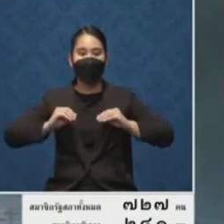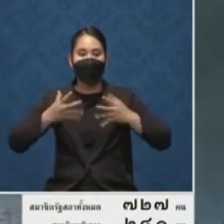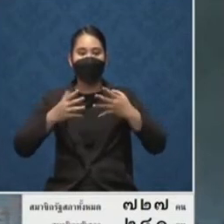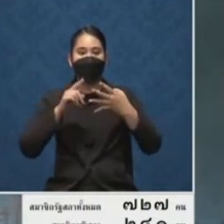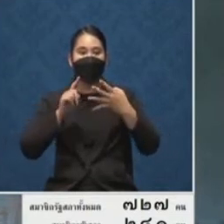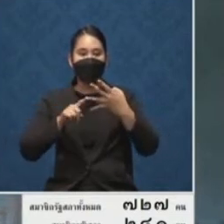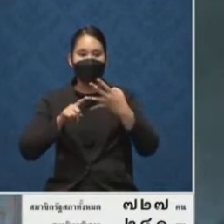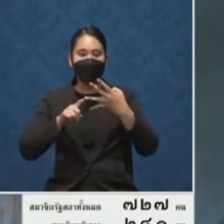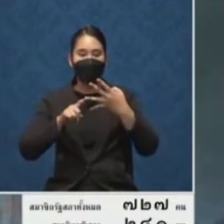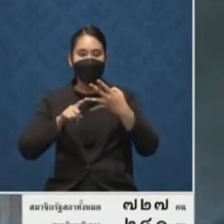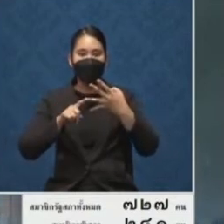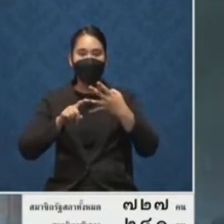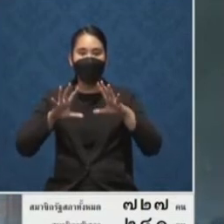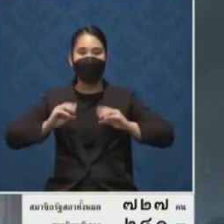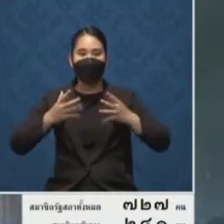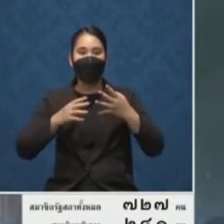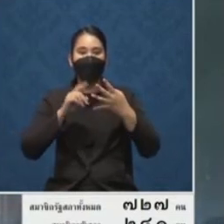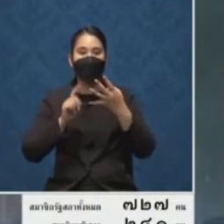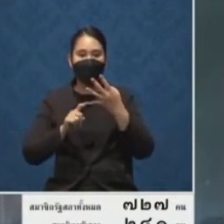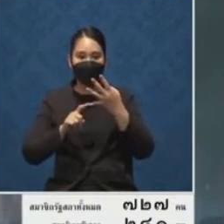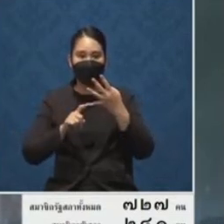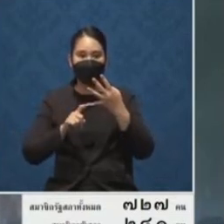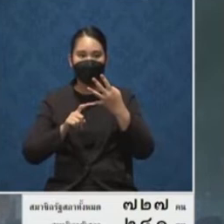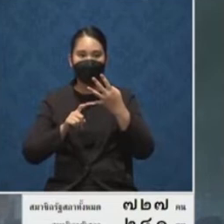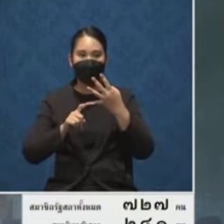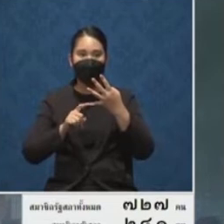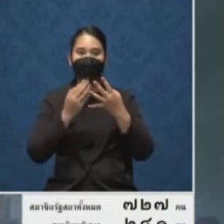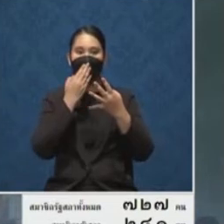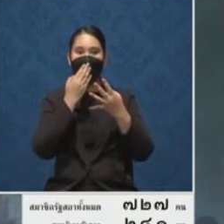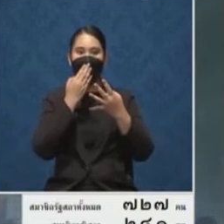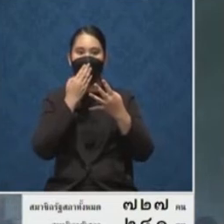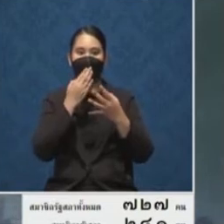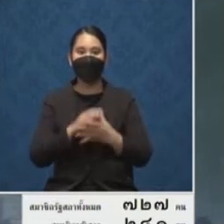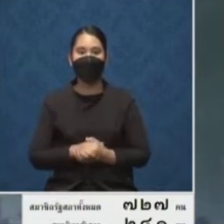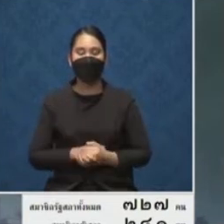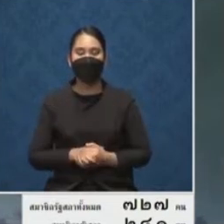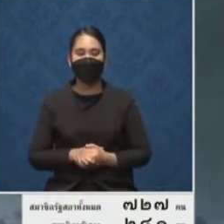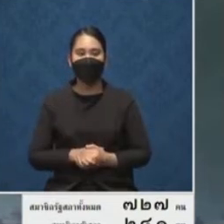ม่รับหลักการ3ไม่รับหลักการ4งดออกเสียงครับ